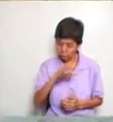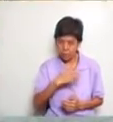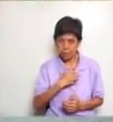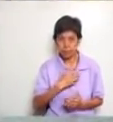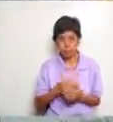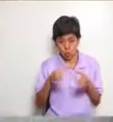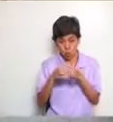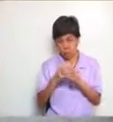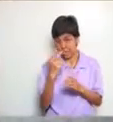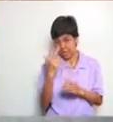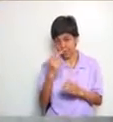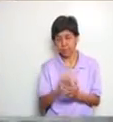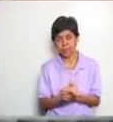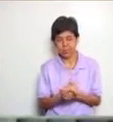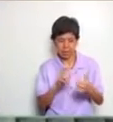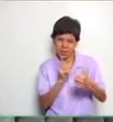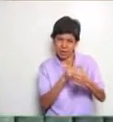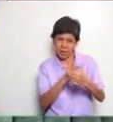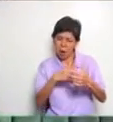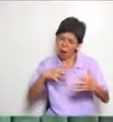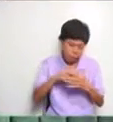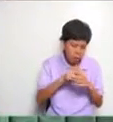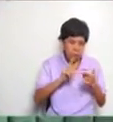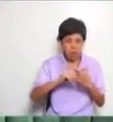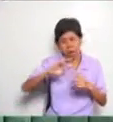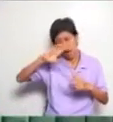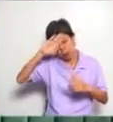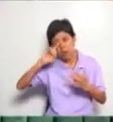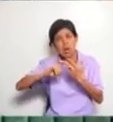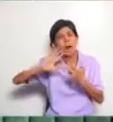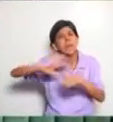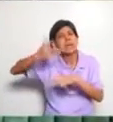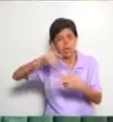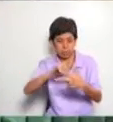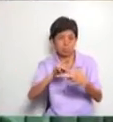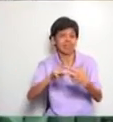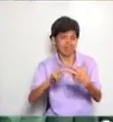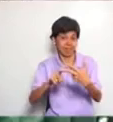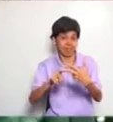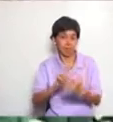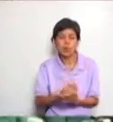เราจะได้แค่ 3 กลม คืออุบัิเทศลภัย คายเก็บ และภัธรมชาิครับลองดูนะ